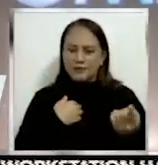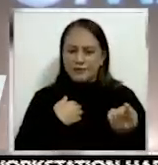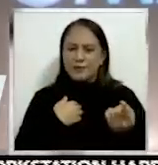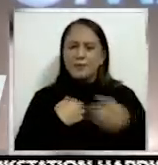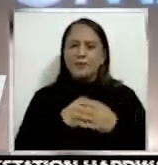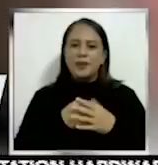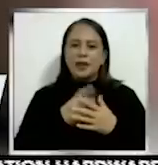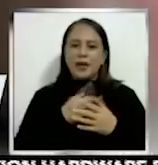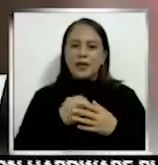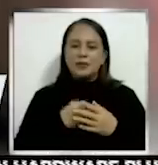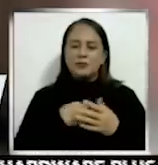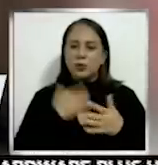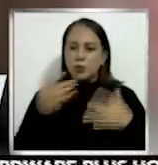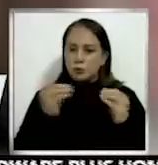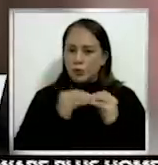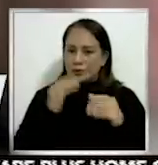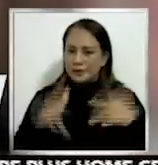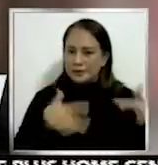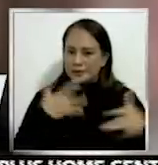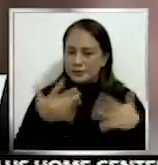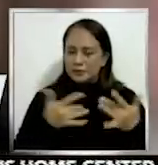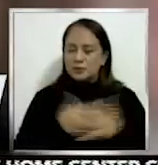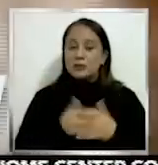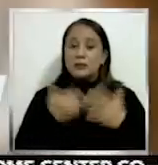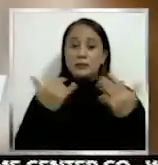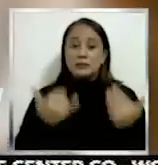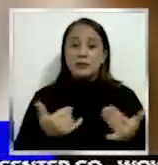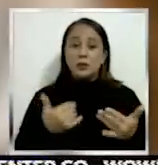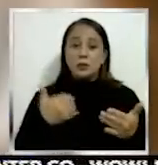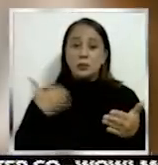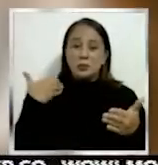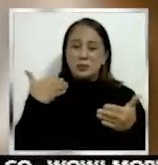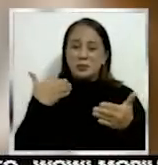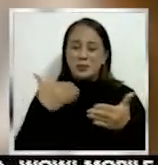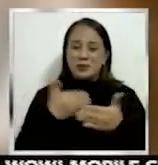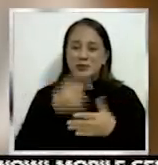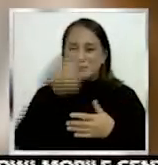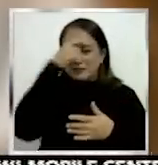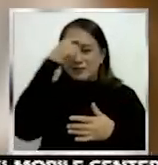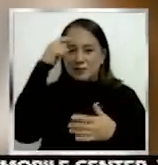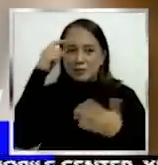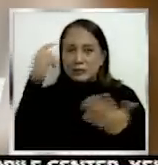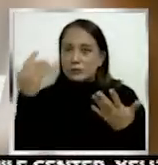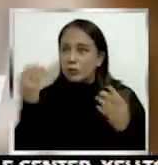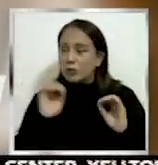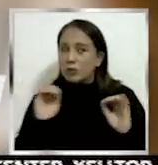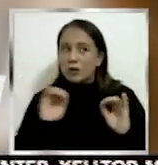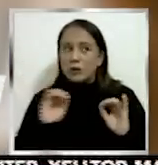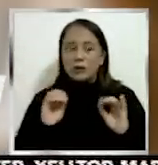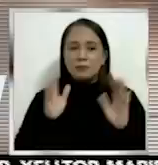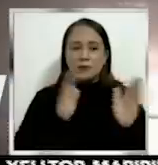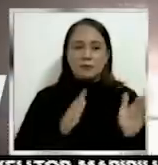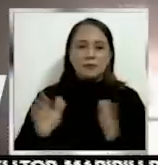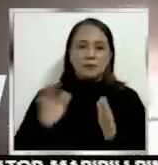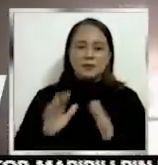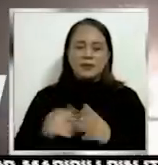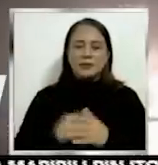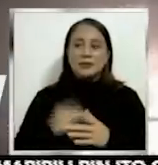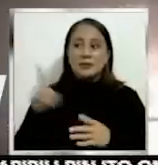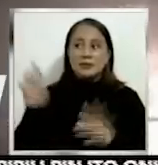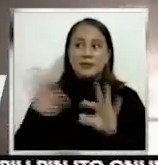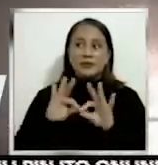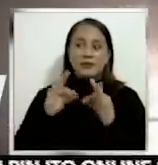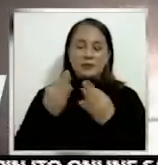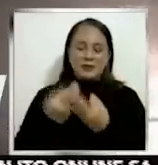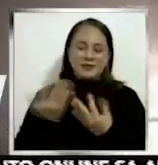mas excited po ako. Ngayong paparating na ang summer, wala pa naman daw konkretong plano ang Dante Squad. Depende rin